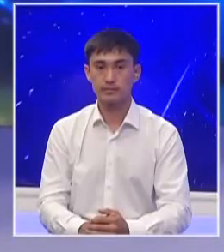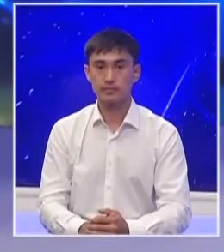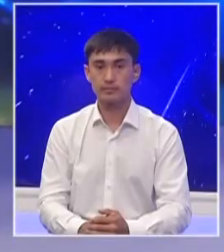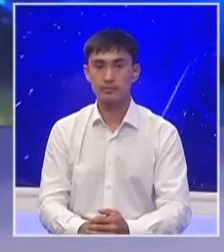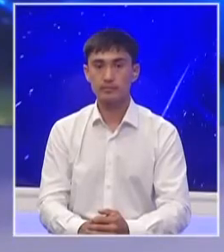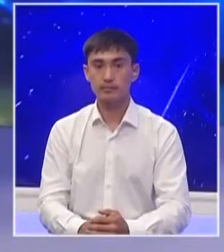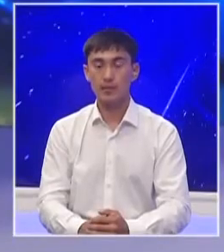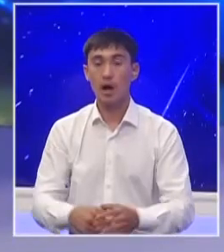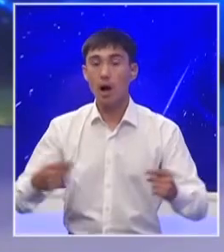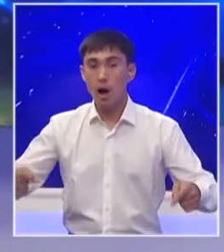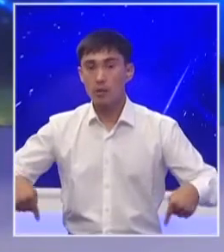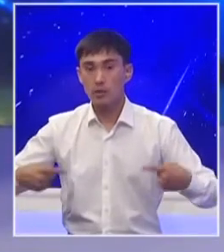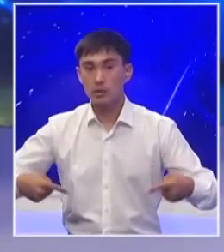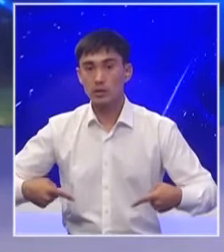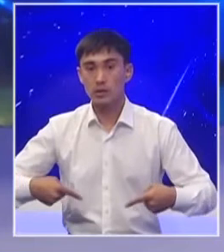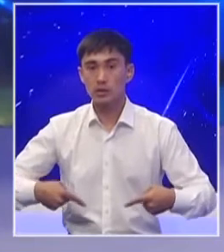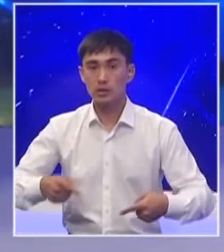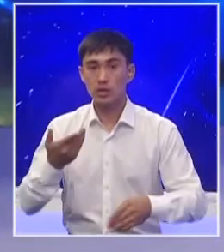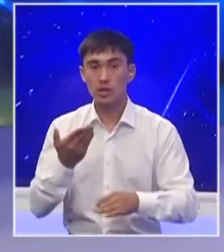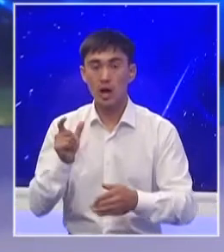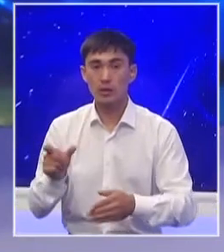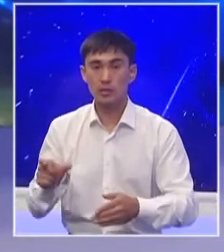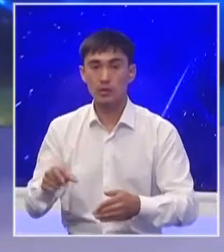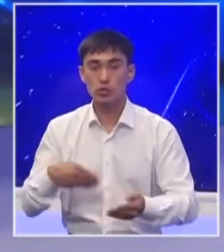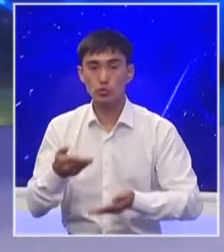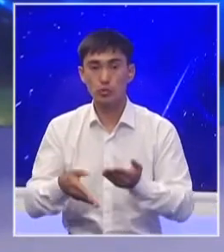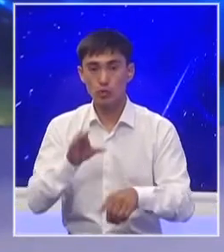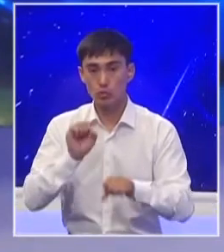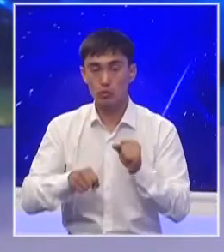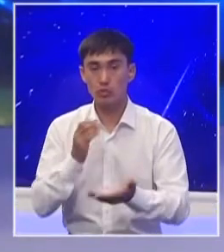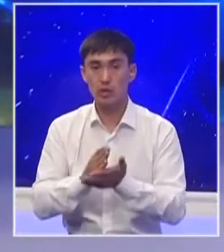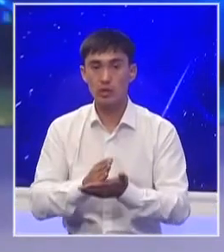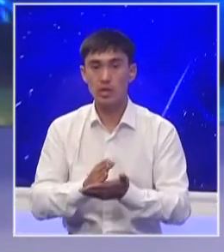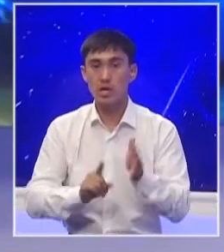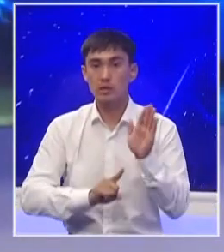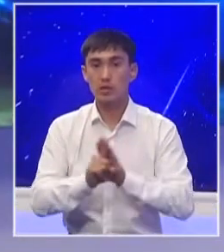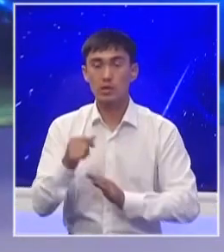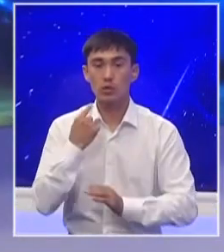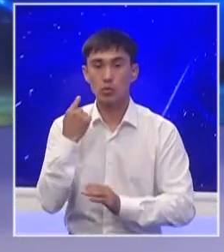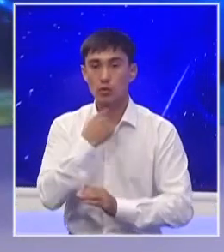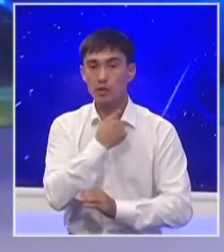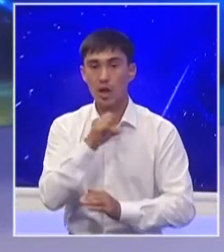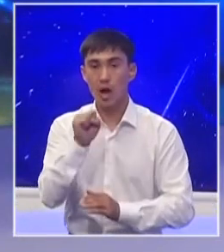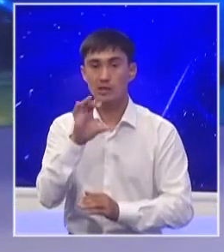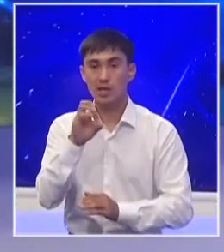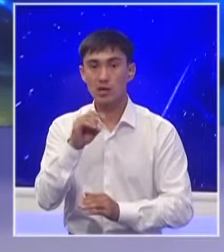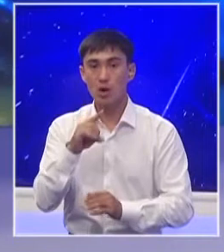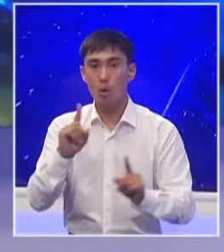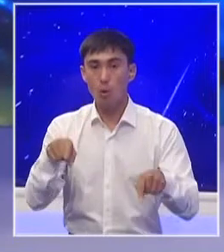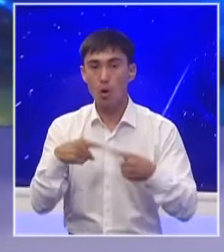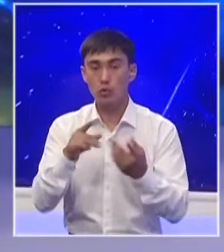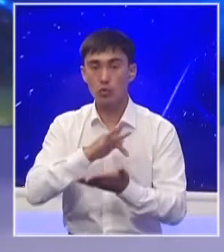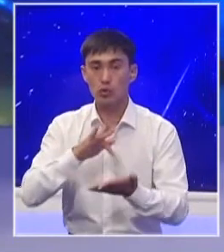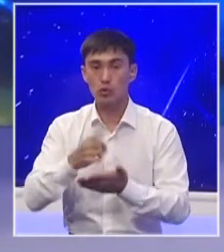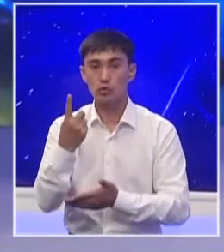Арбаға таңылған жандардың жүріп кетуіне мүмкіндік. Жыл басынан Талдықорғандағы Асар оңалту орталығынан 130 адам оң нәтижеге